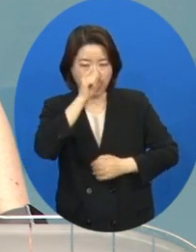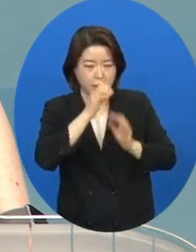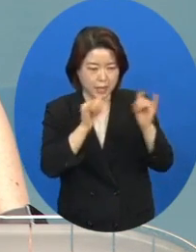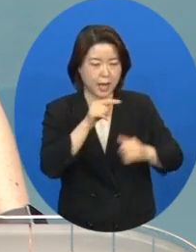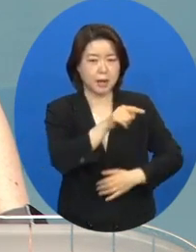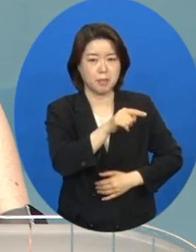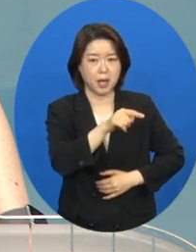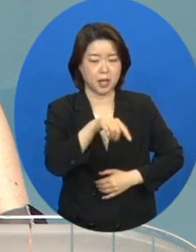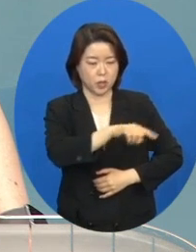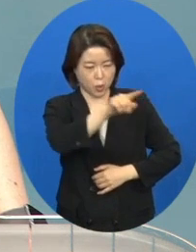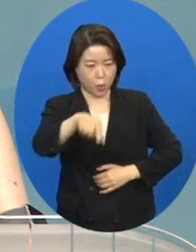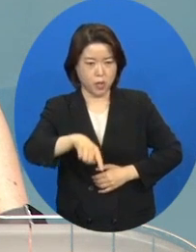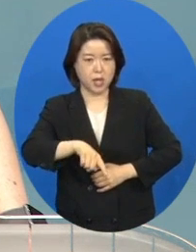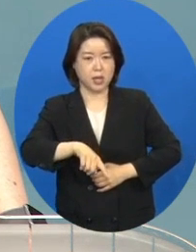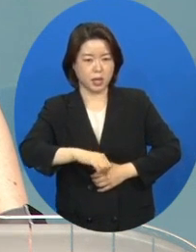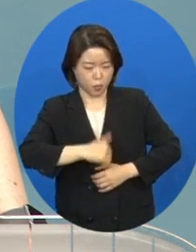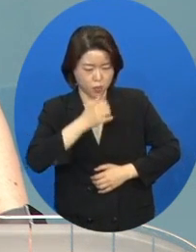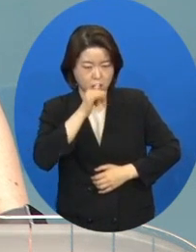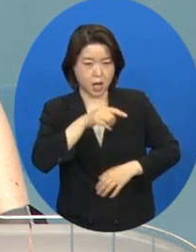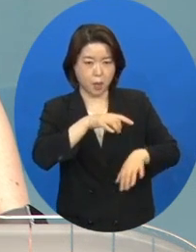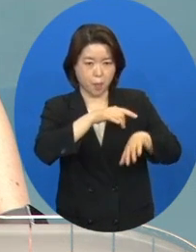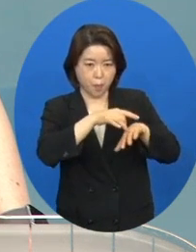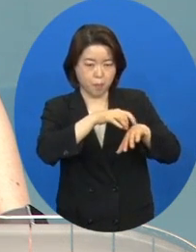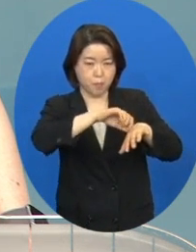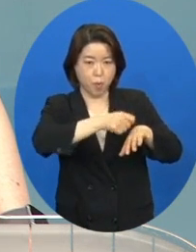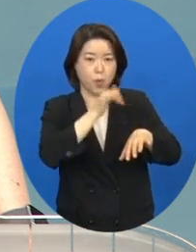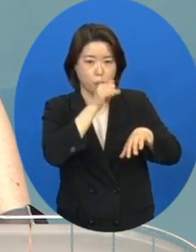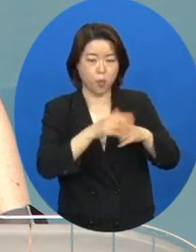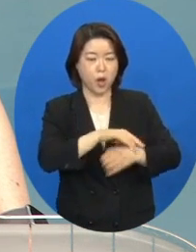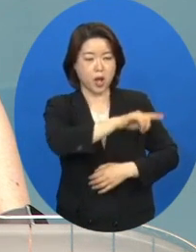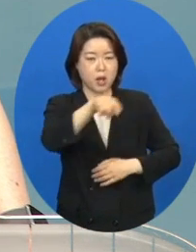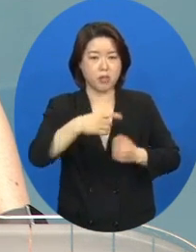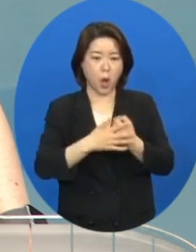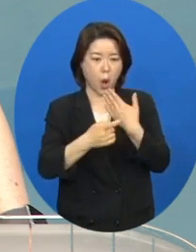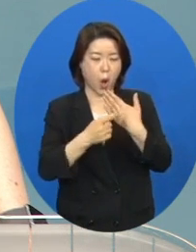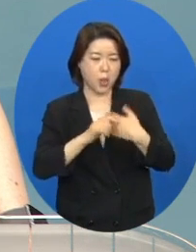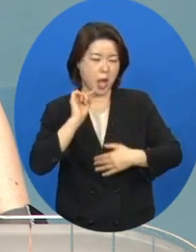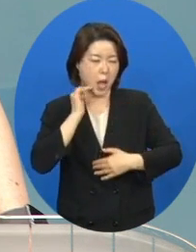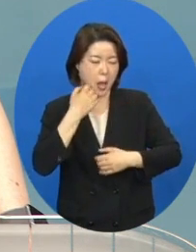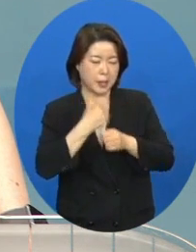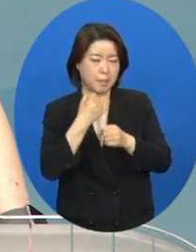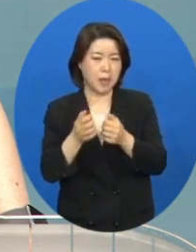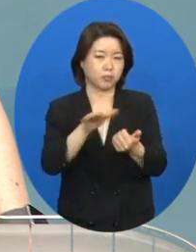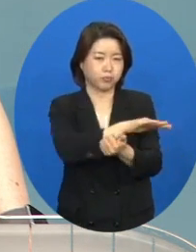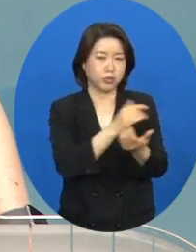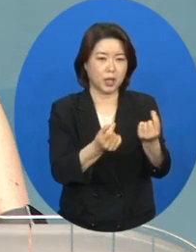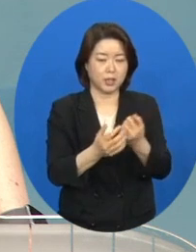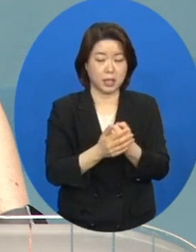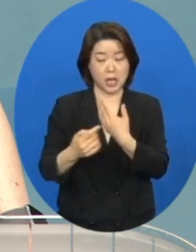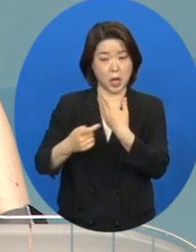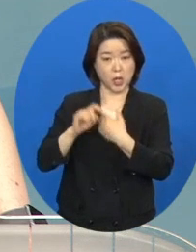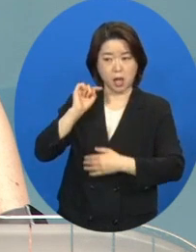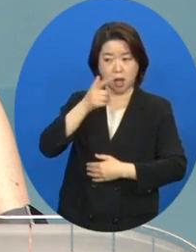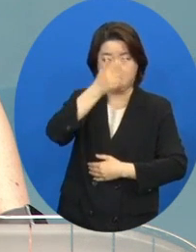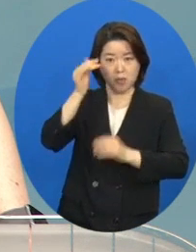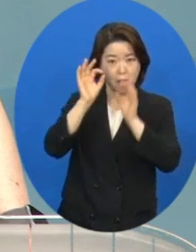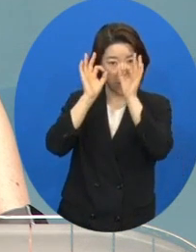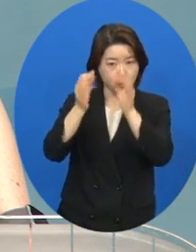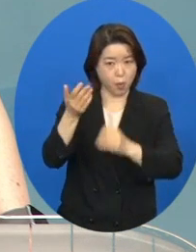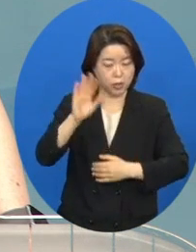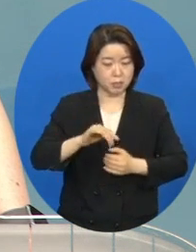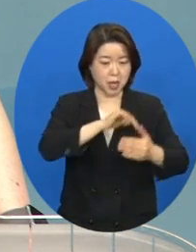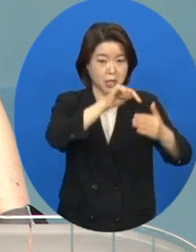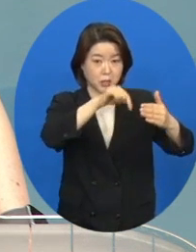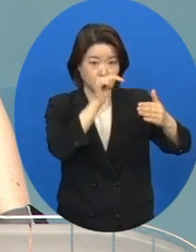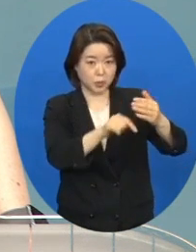너희에게 화가 있다. 너희는 회칠한 무덤과 같기 때문이다. 그것은 겉으로는 아름답게 보이지만 그